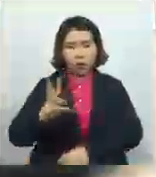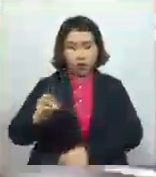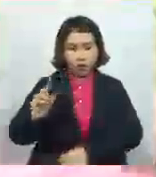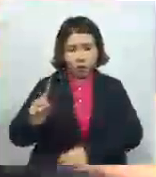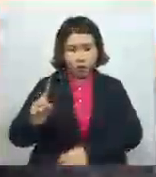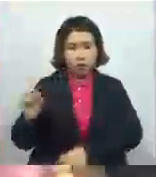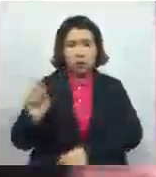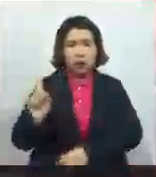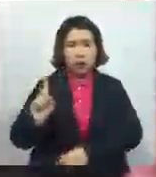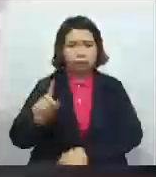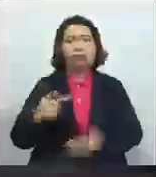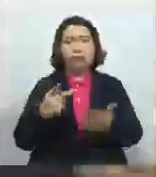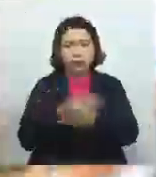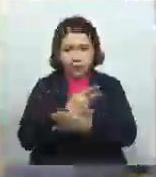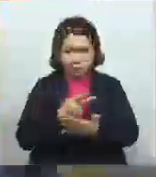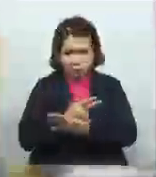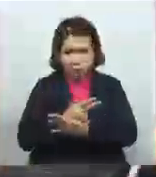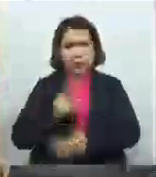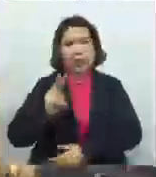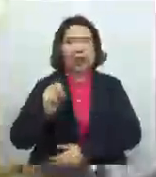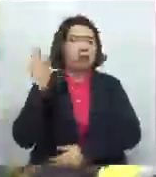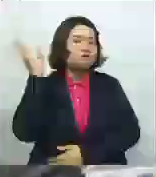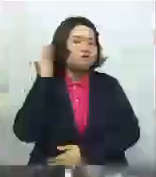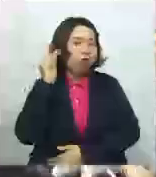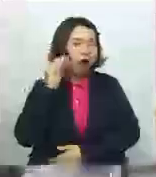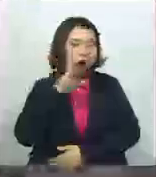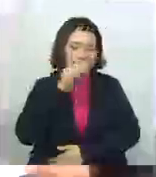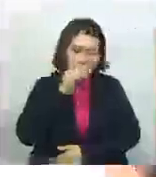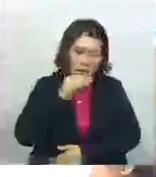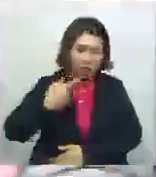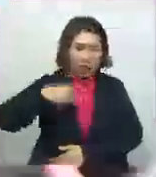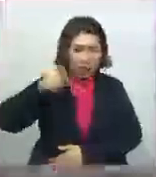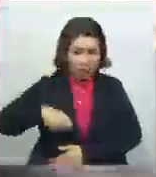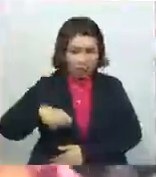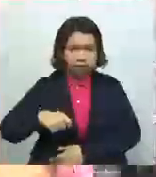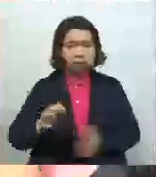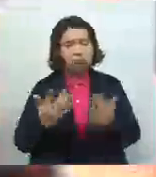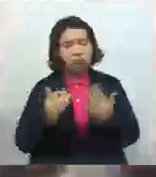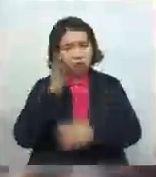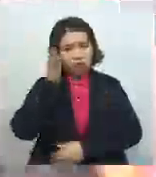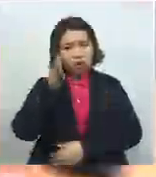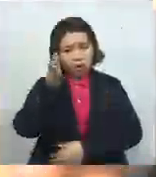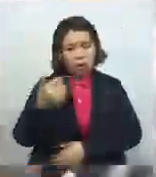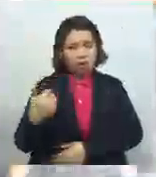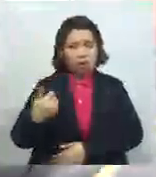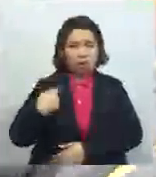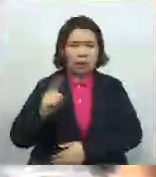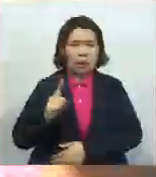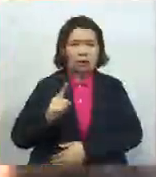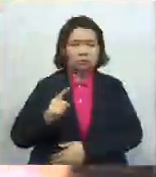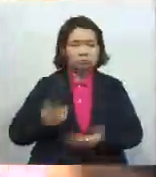2561ศาลจังหวัดทองผาภูมิมีการนัดฟังคำพิพากษาซึ่งยังคงต้องติดตามต่อไปว่าผลการพิพ